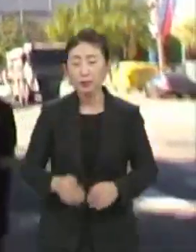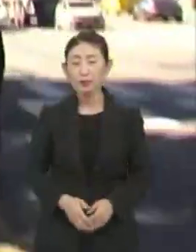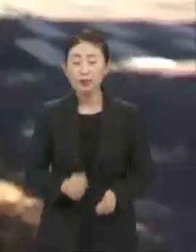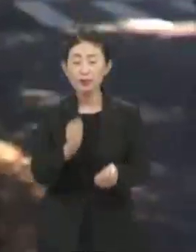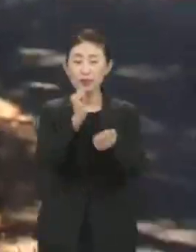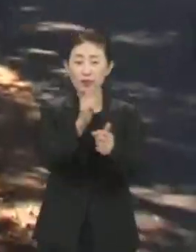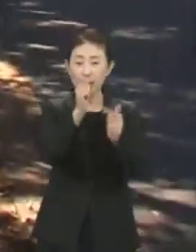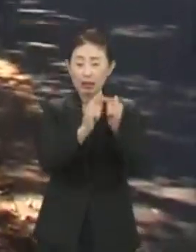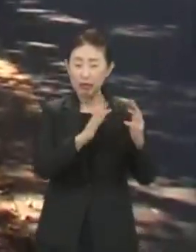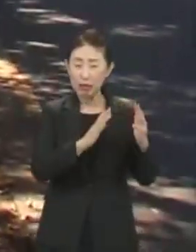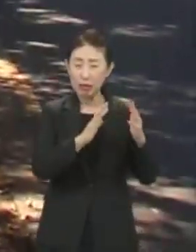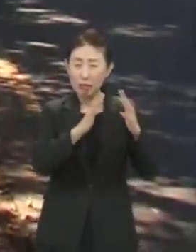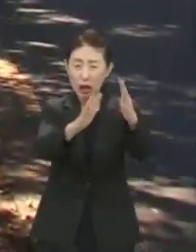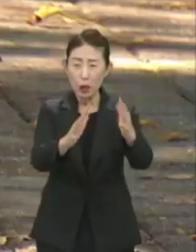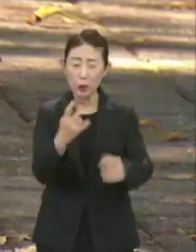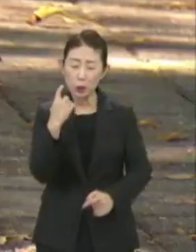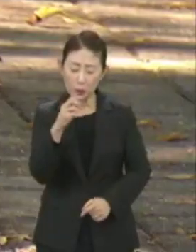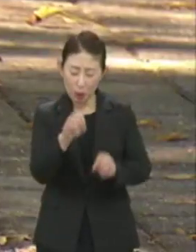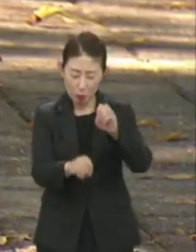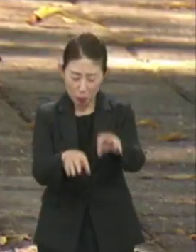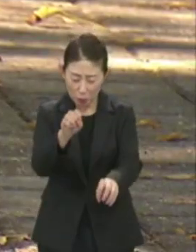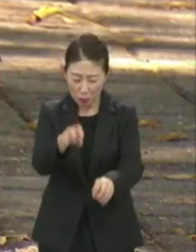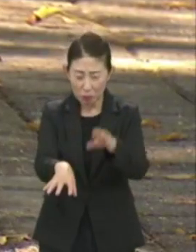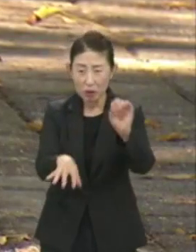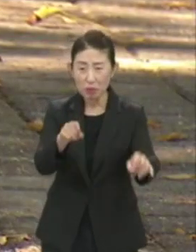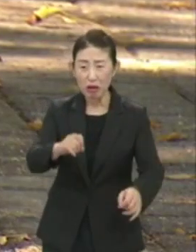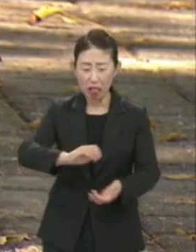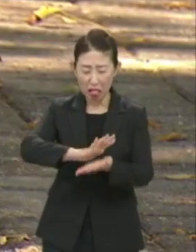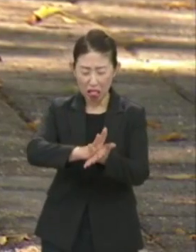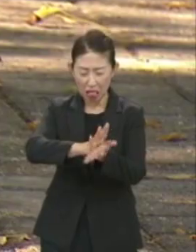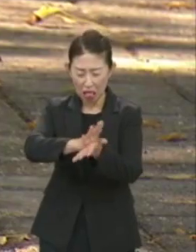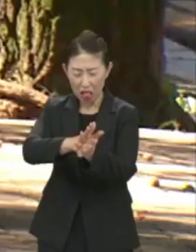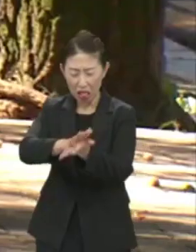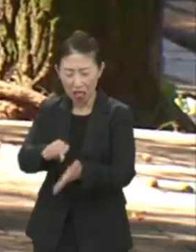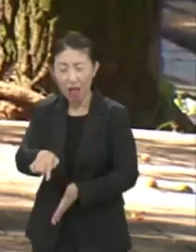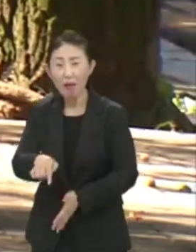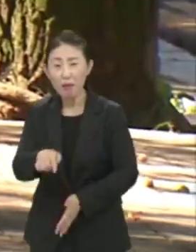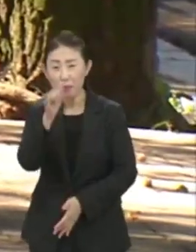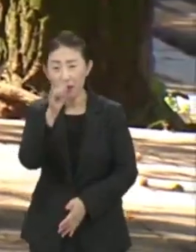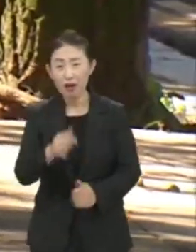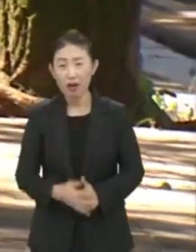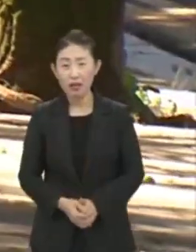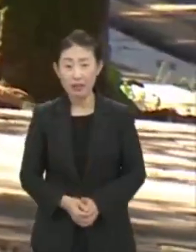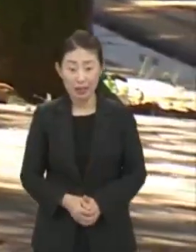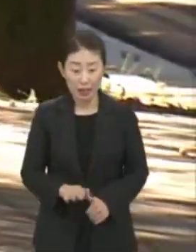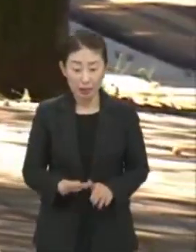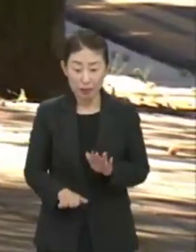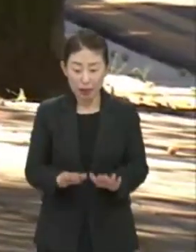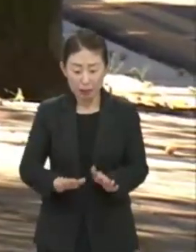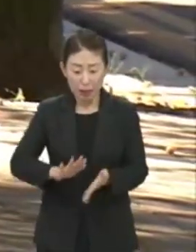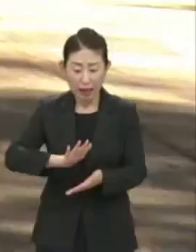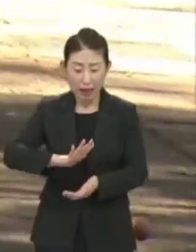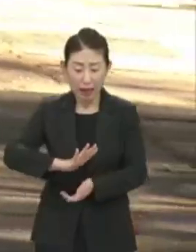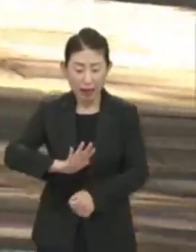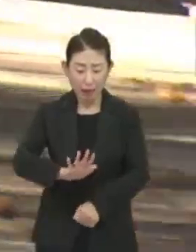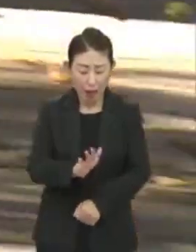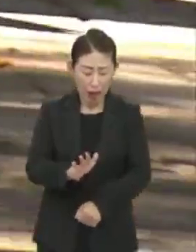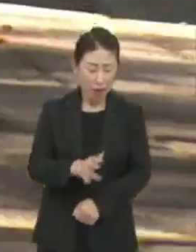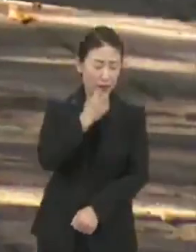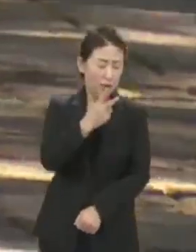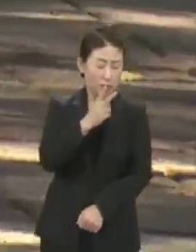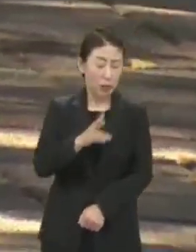은행나무길 아래 은행 열매가 떨어져 있고 껍질이 으깨진 흔적도 보입니다. 혹 열매를 밟으면 악취가 날까